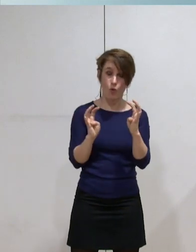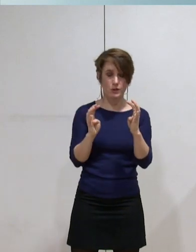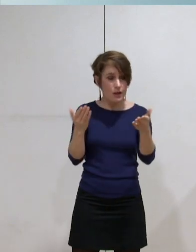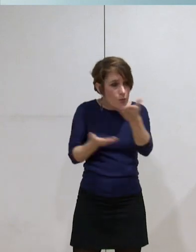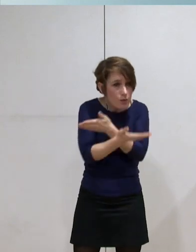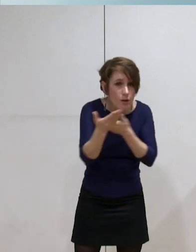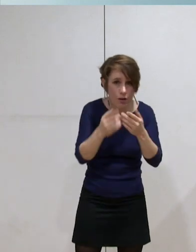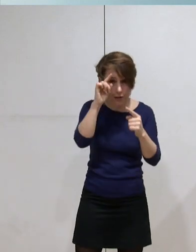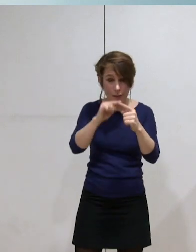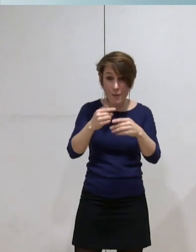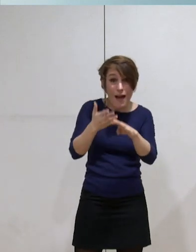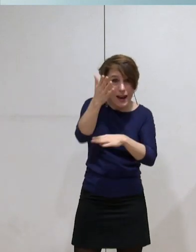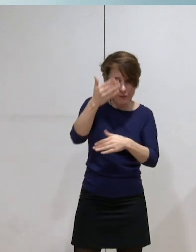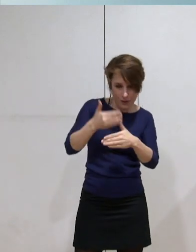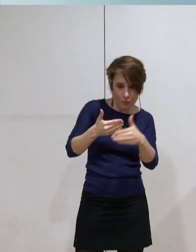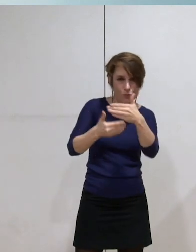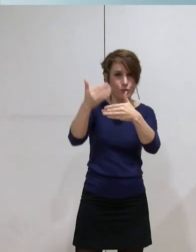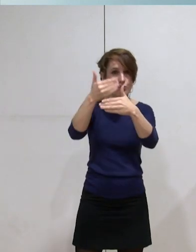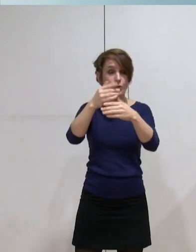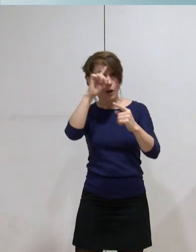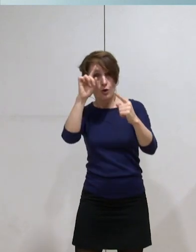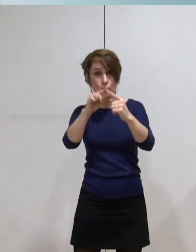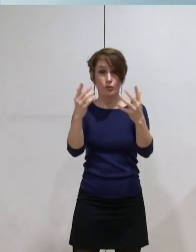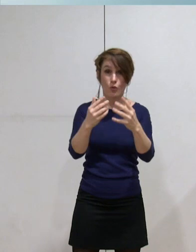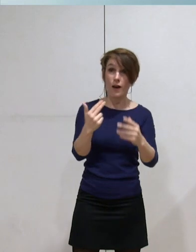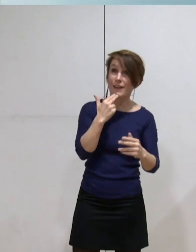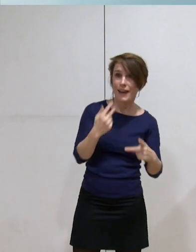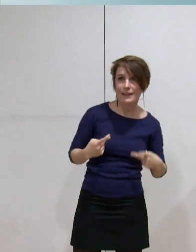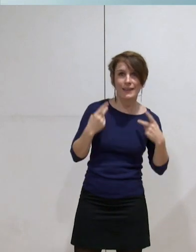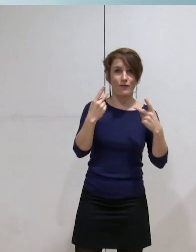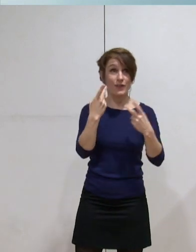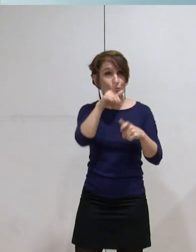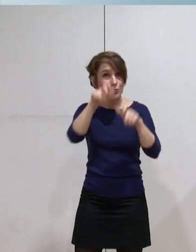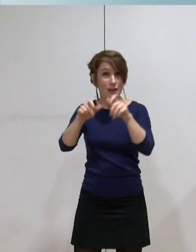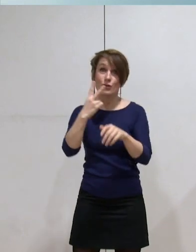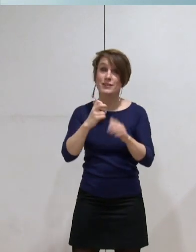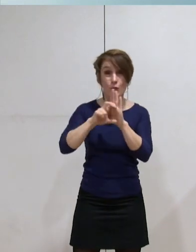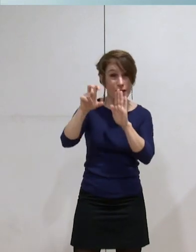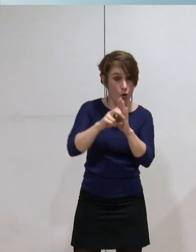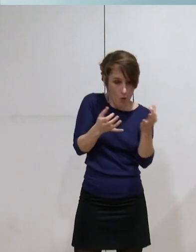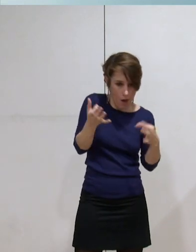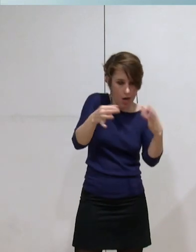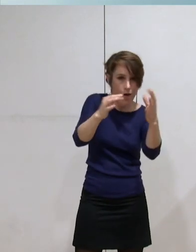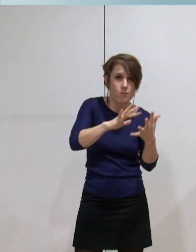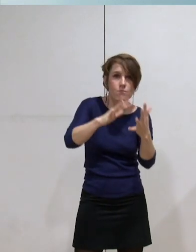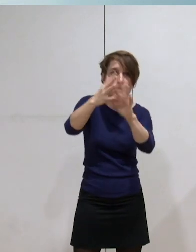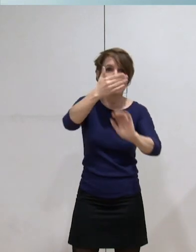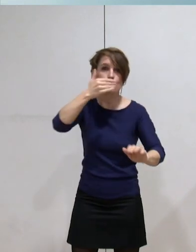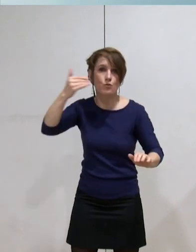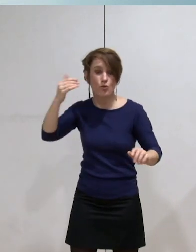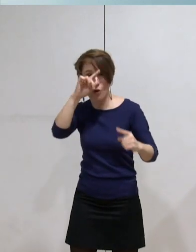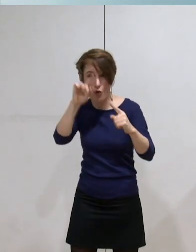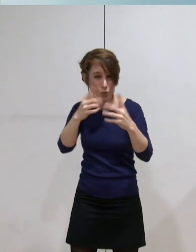nous faisons ici pour améliorer la qualité de vie des grenau de bois dans chaque quartier pour agir en